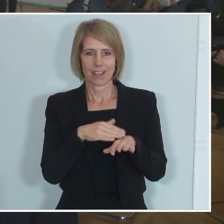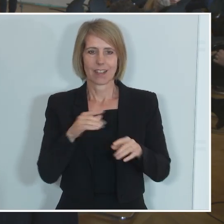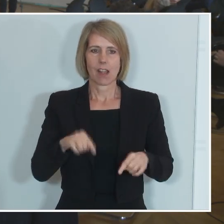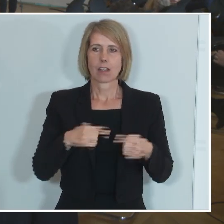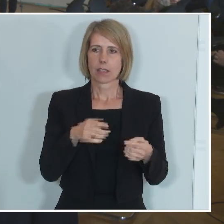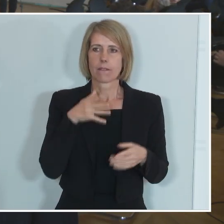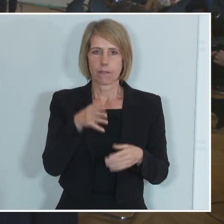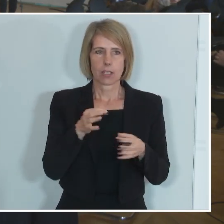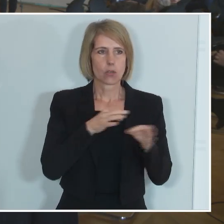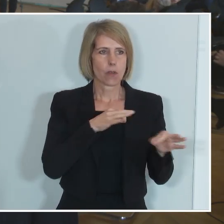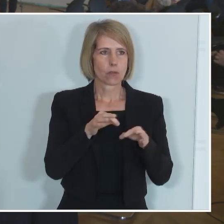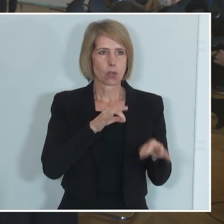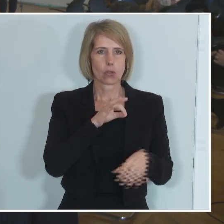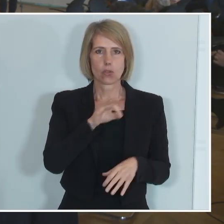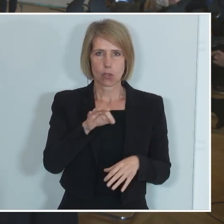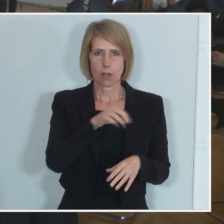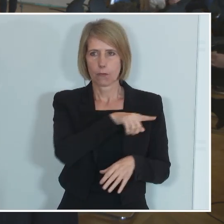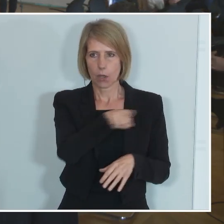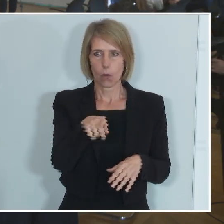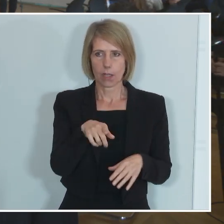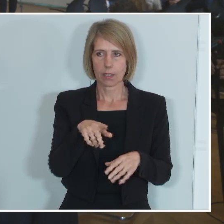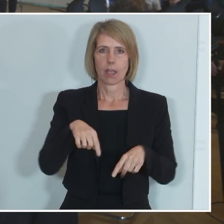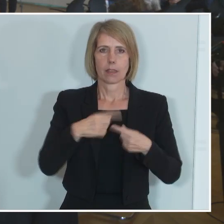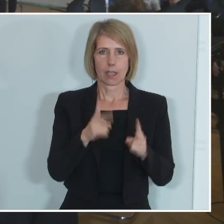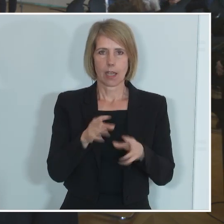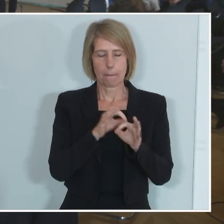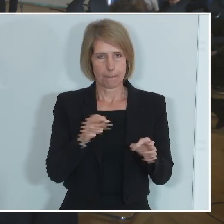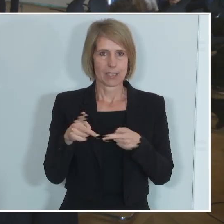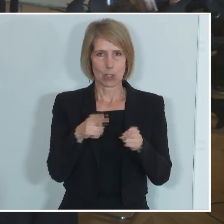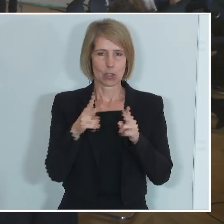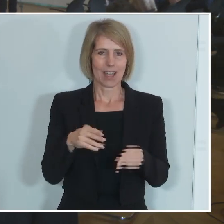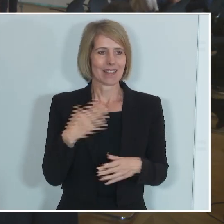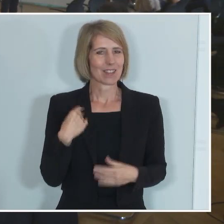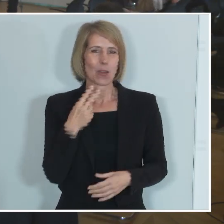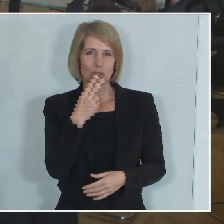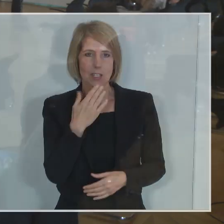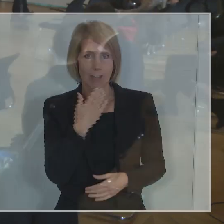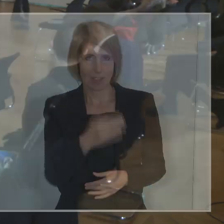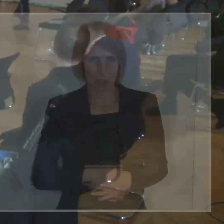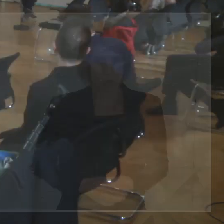Verfügung stellen, damit wir das nachher dementsprechend schneiden können. Vielen Dank für Ihr Kommen. Dankeschön. Wiedersehen.